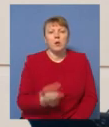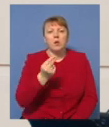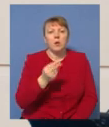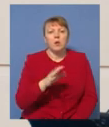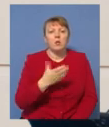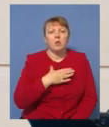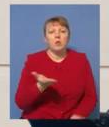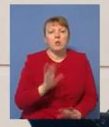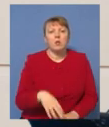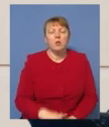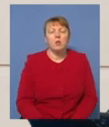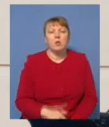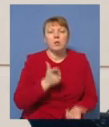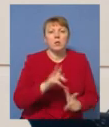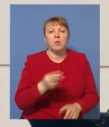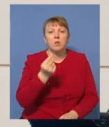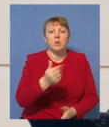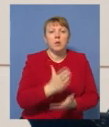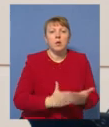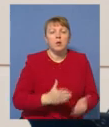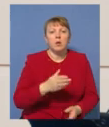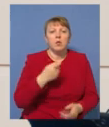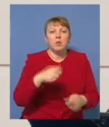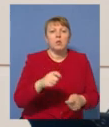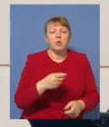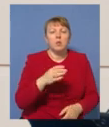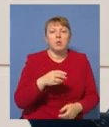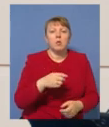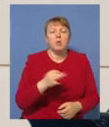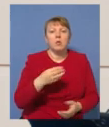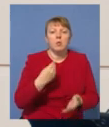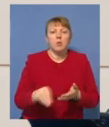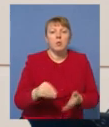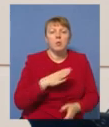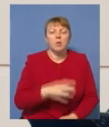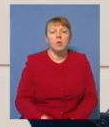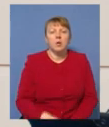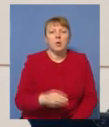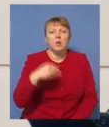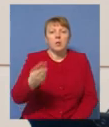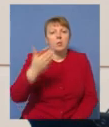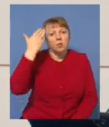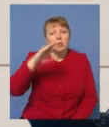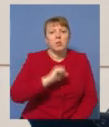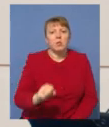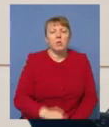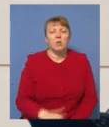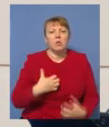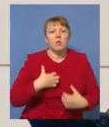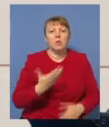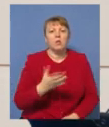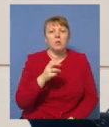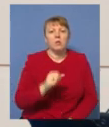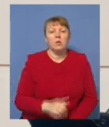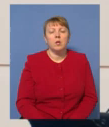целее. Не соглашайтесь на предоплату при покупке и продаже товара. Не переводите деньги неизвестным лицам. Не спешите совершать